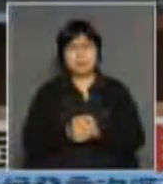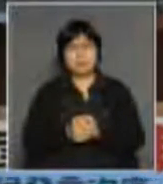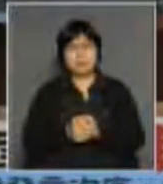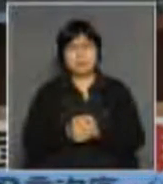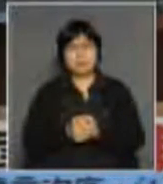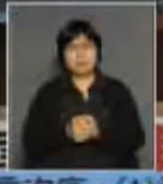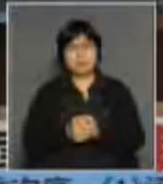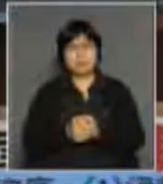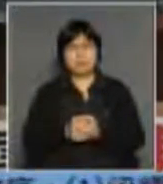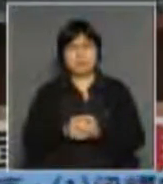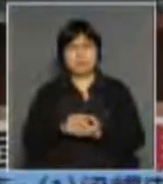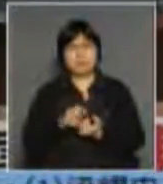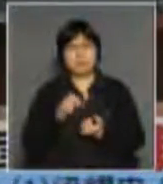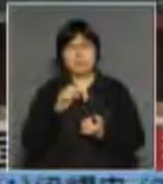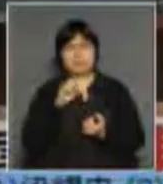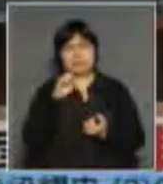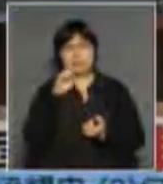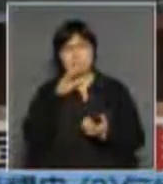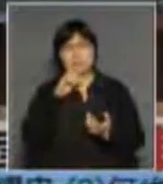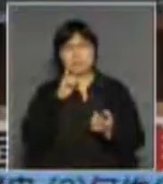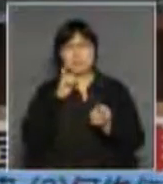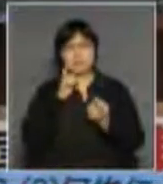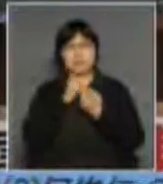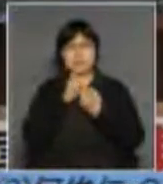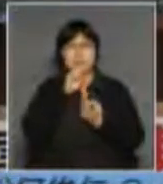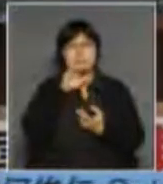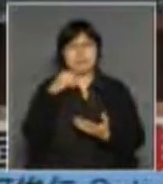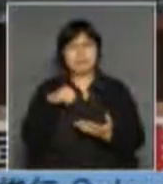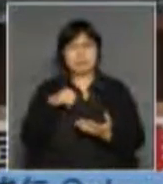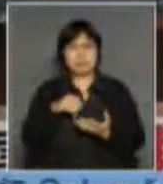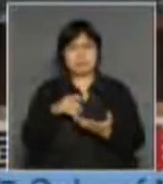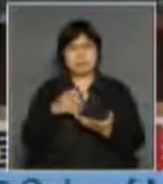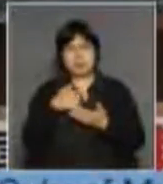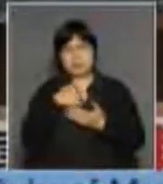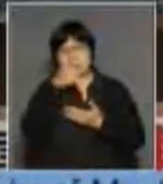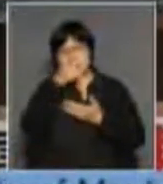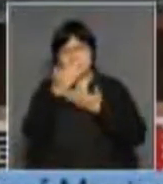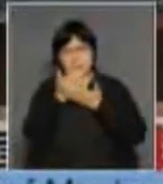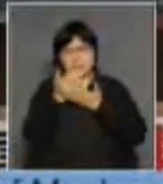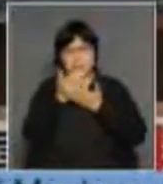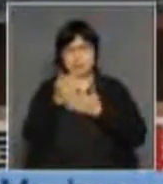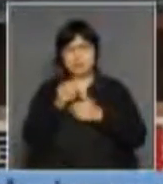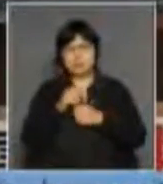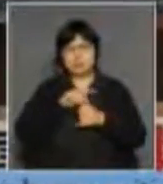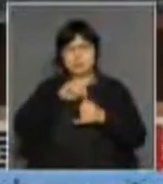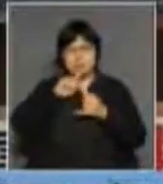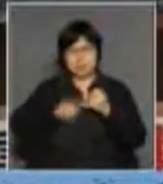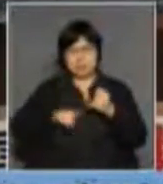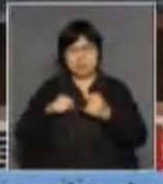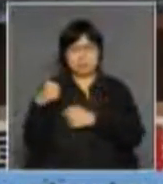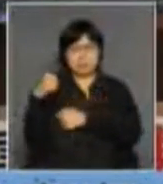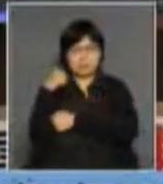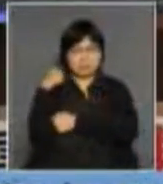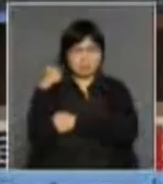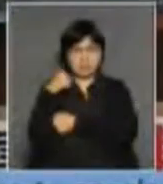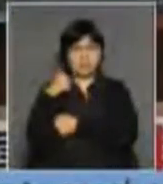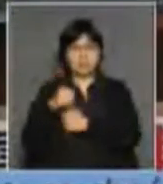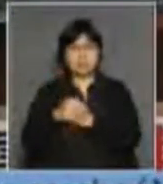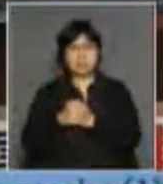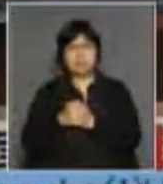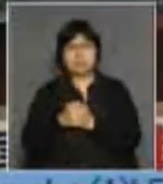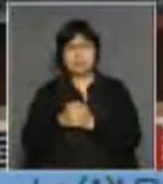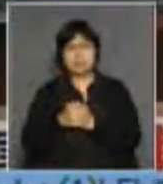話無言以對呢，我仍然是會嘗試盡最後的一些努力，我就不會